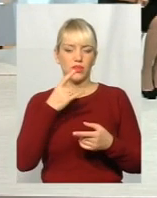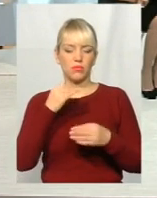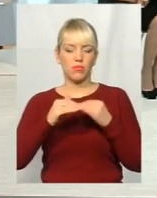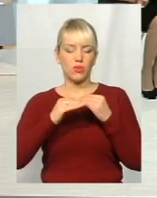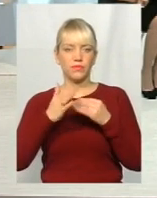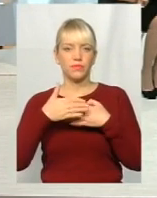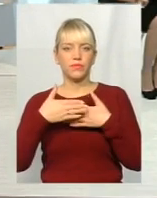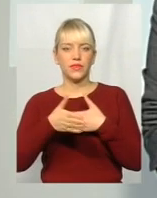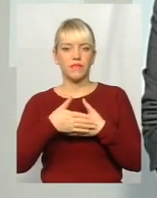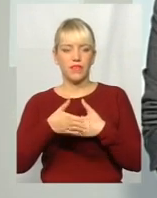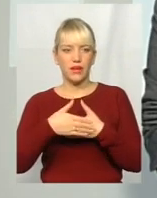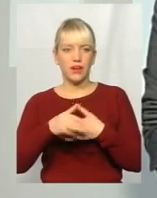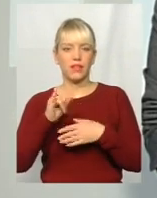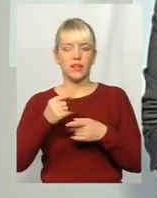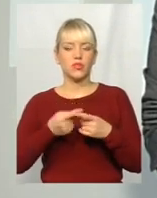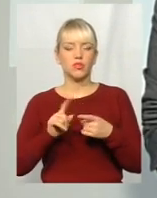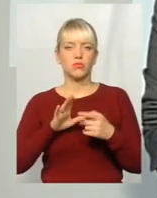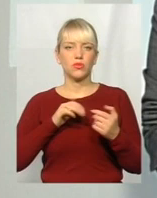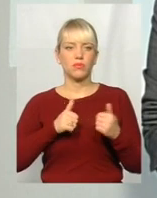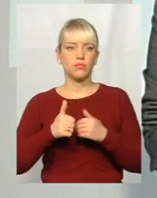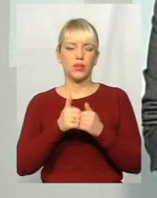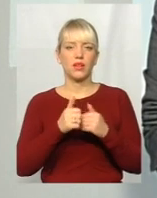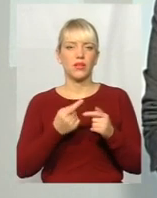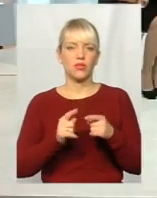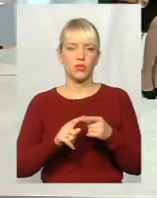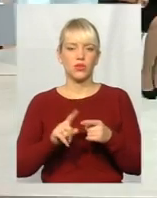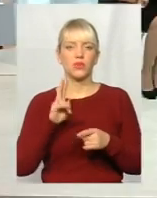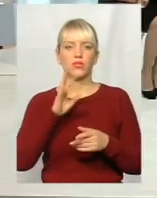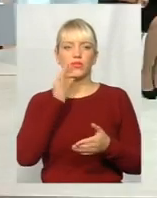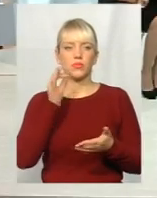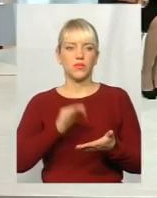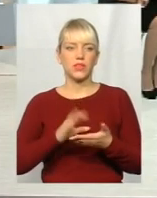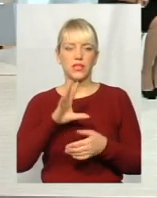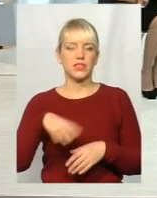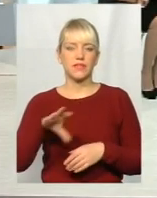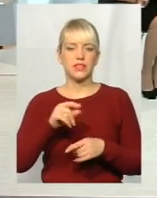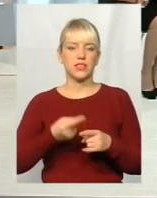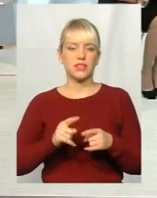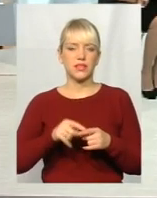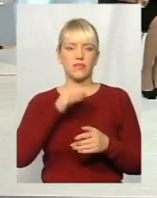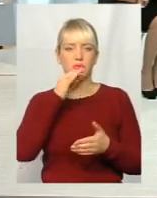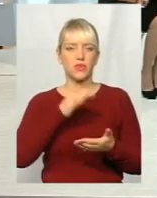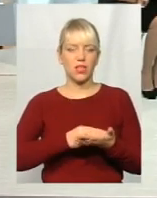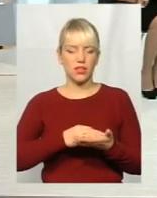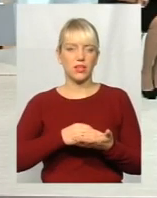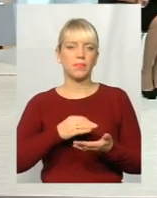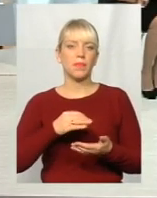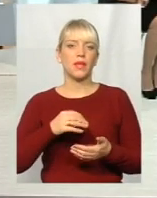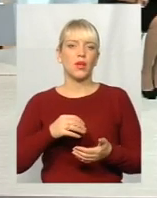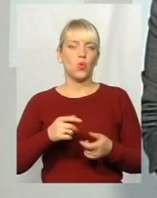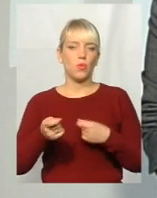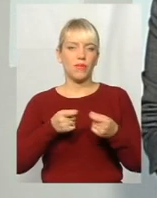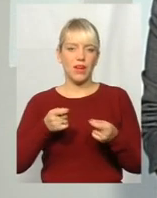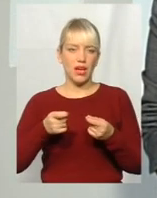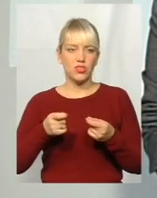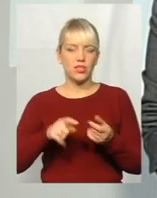біля нього, хто за це відповідає? За це все відповідає управляюча муніципальна компанія. Тобто, якщо